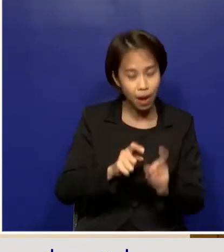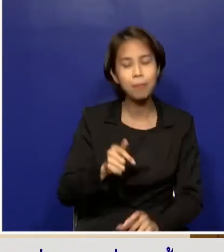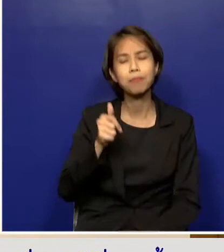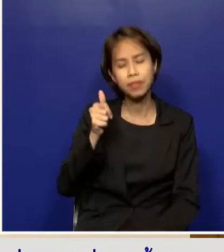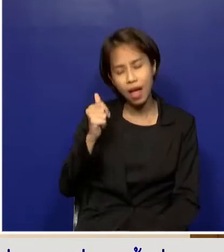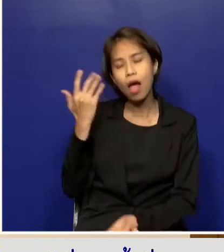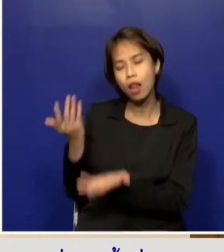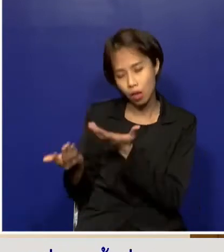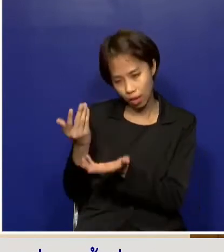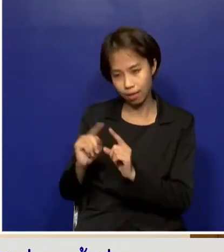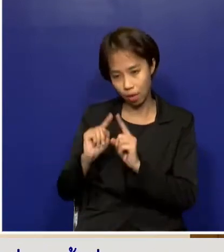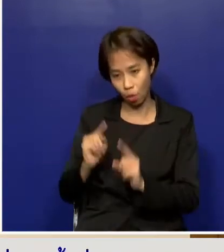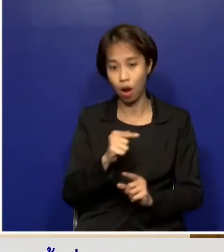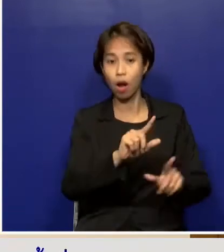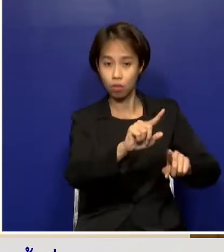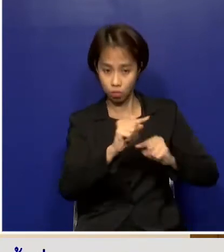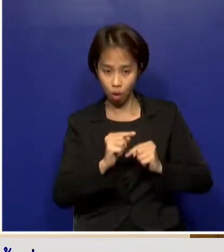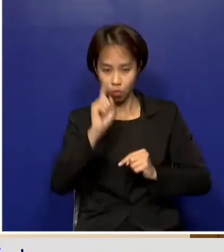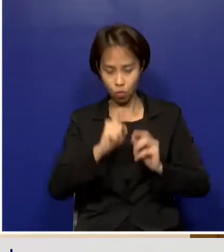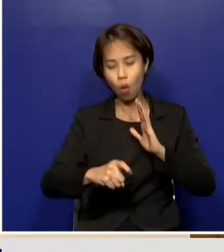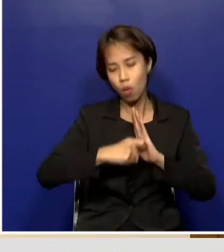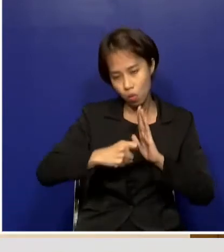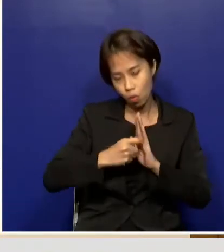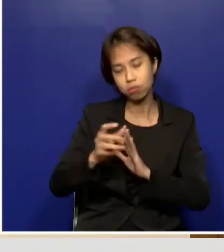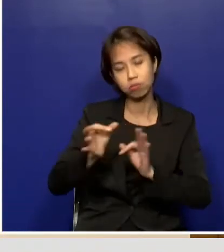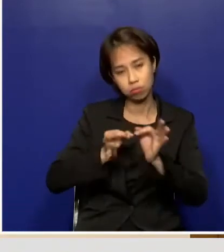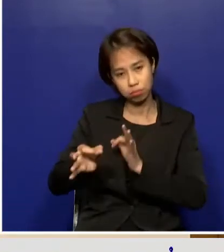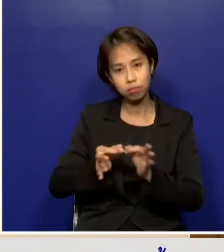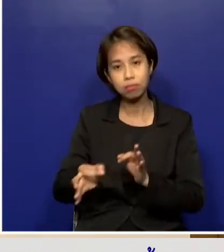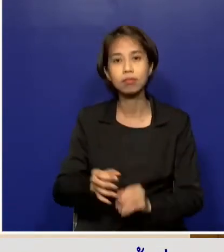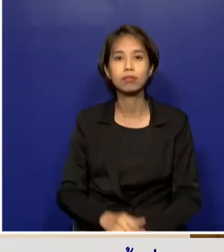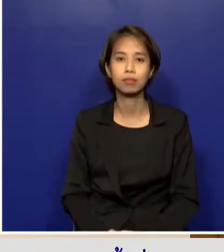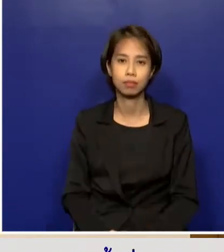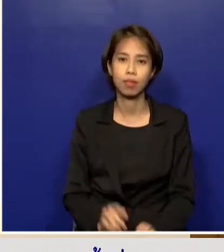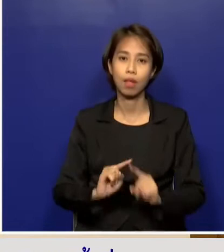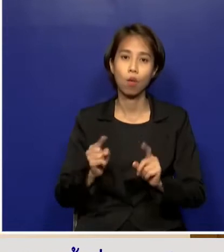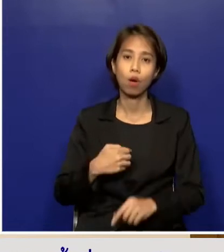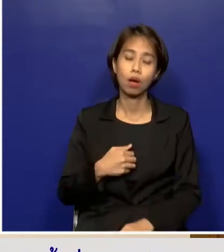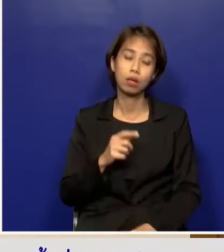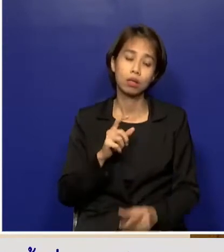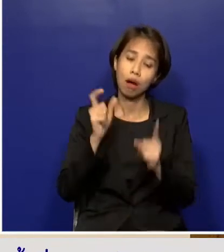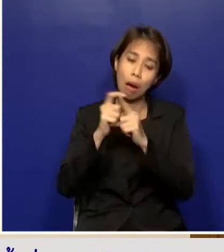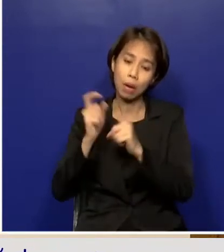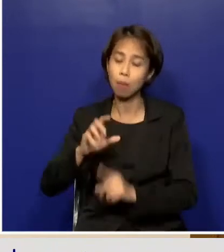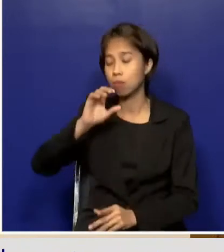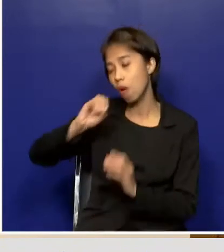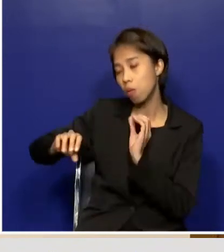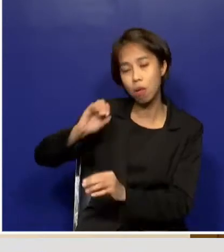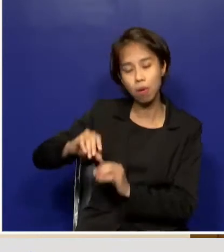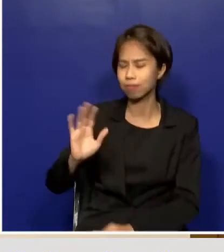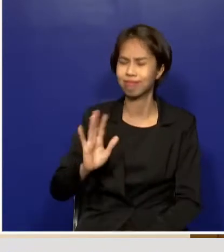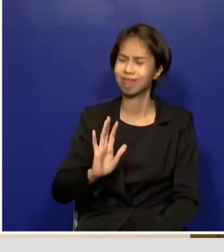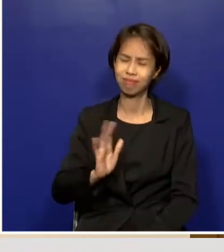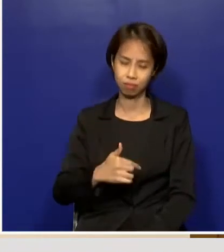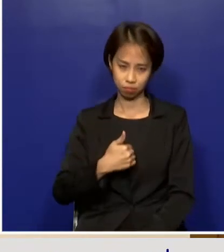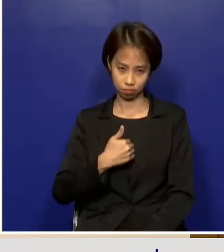ท่านแต่การจะตอบ มัตตบดรการใหผลไปด้วยนะครัไมใช่ตอบกเป็คคำ คำคำำๆอยางคงไม่ใช่qingะ buat dele ผมเองเ